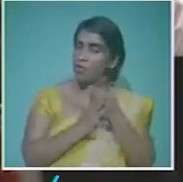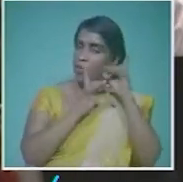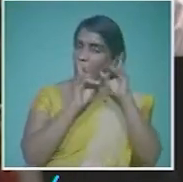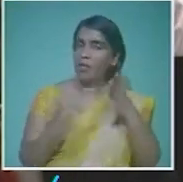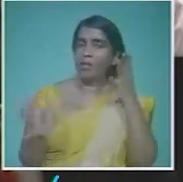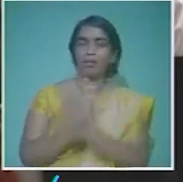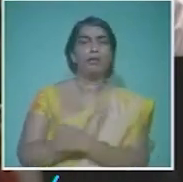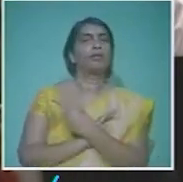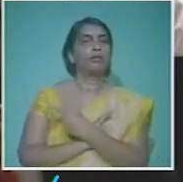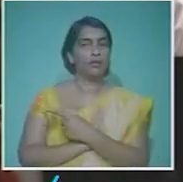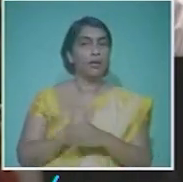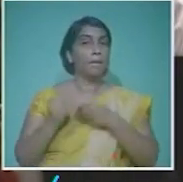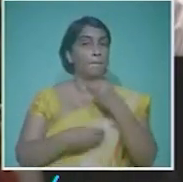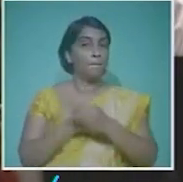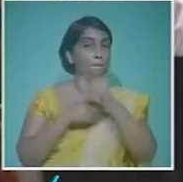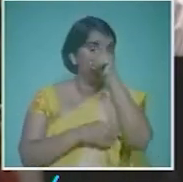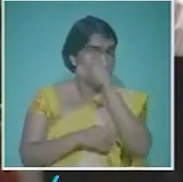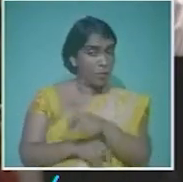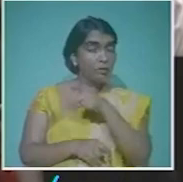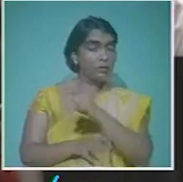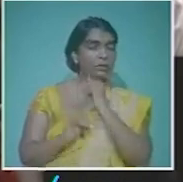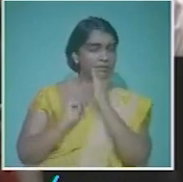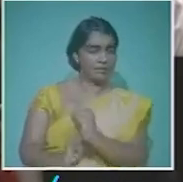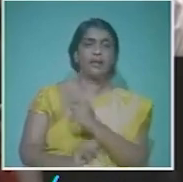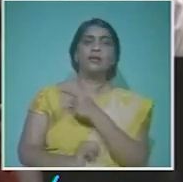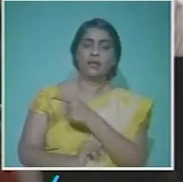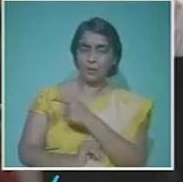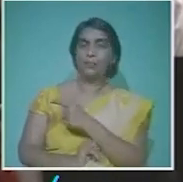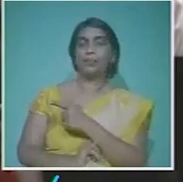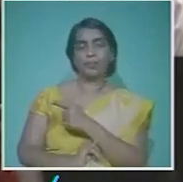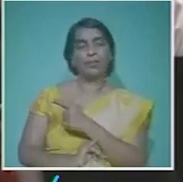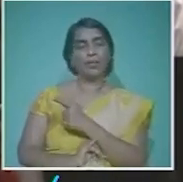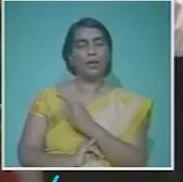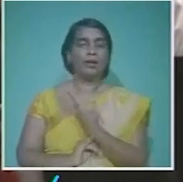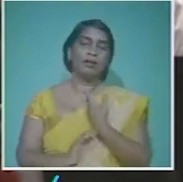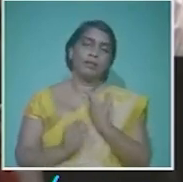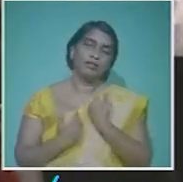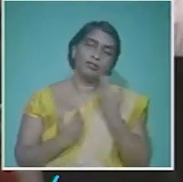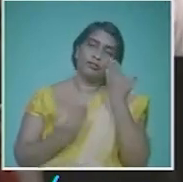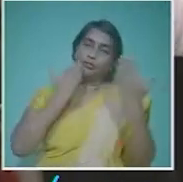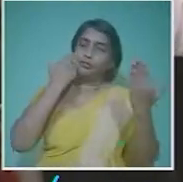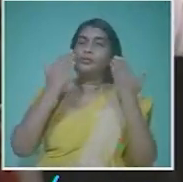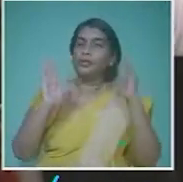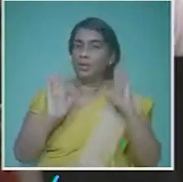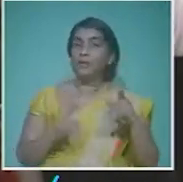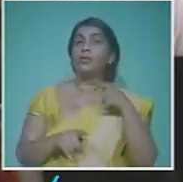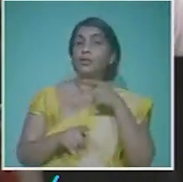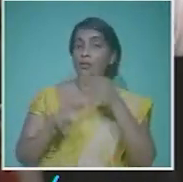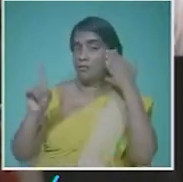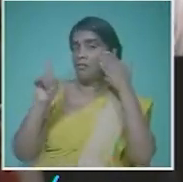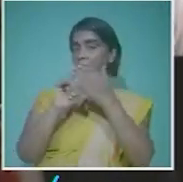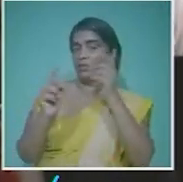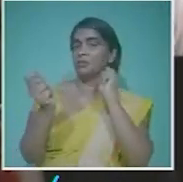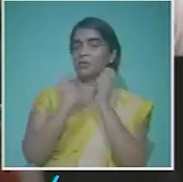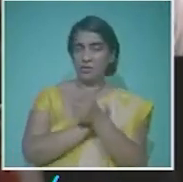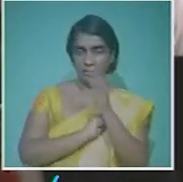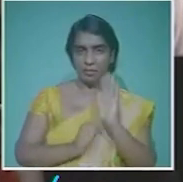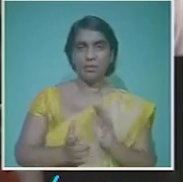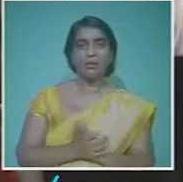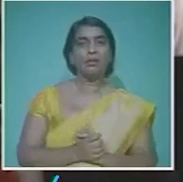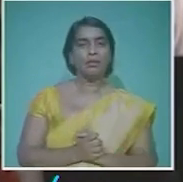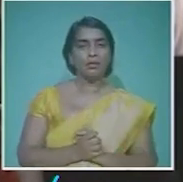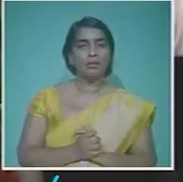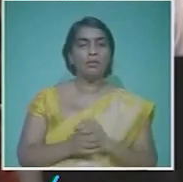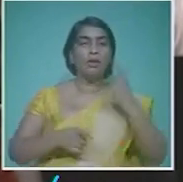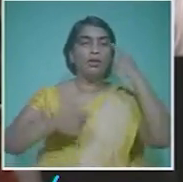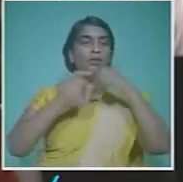මේ වරද කළා ව්‍යවසායකයෙක් ඉන්නවා නම් ඌ හතුරෙක් ඒක තමයි අපි දැකපු තත්වයේ මෙන්න මේ කාරණාව වෙනස් කරන්න ඕන